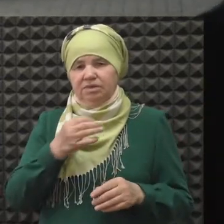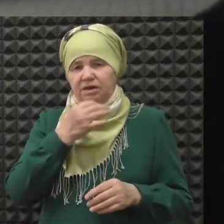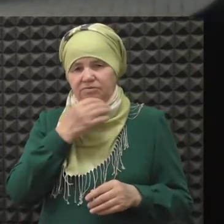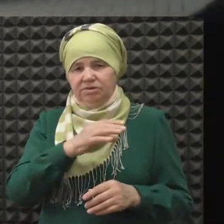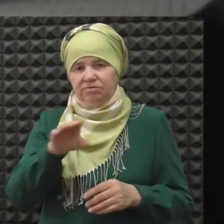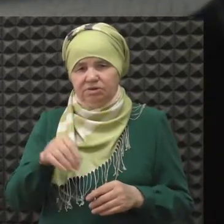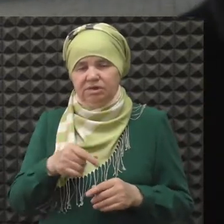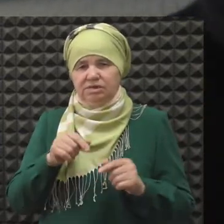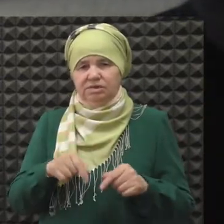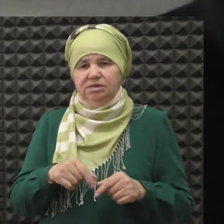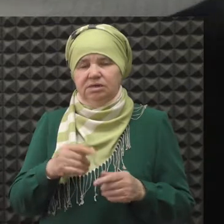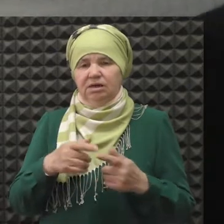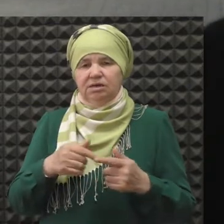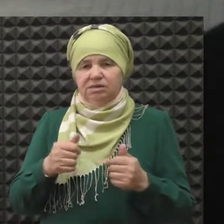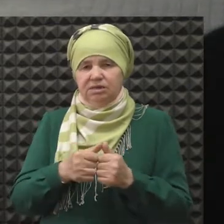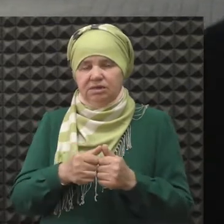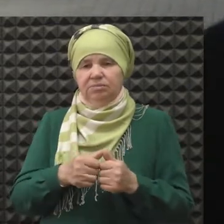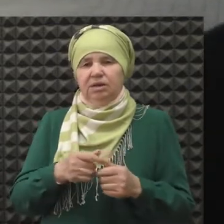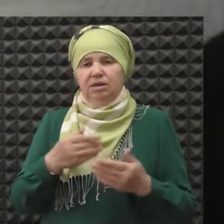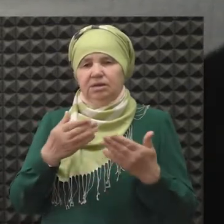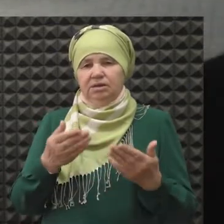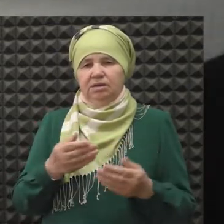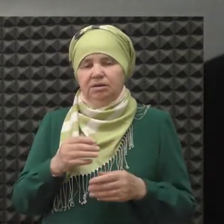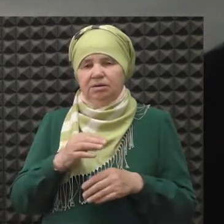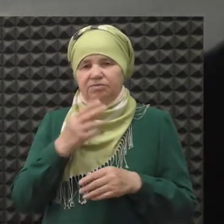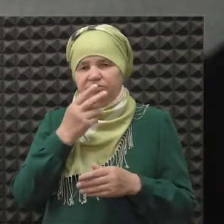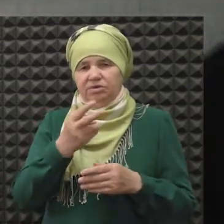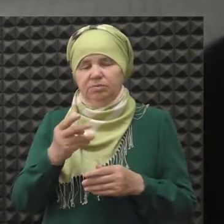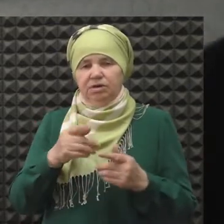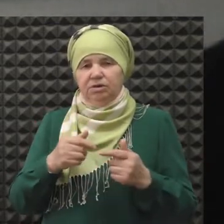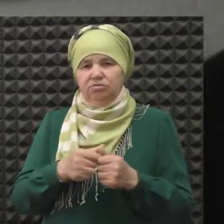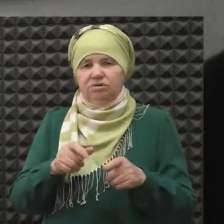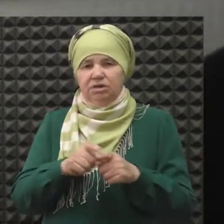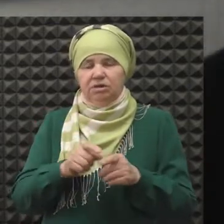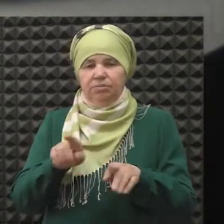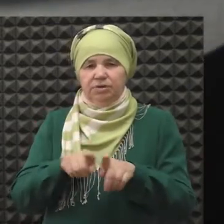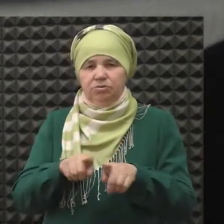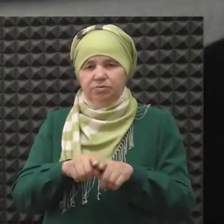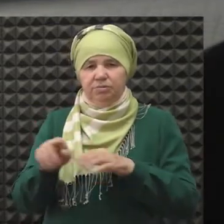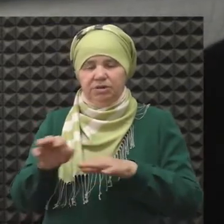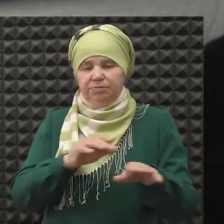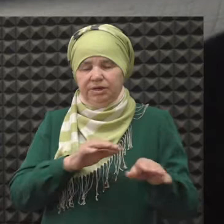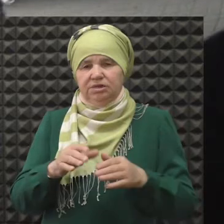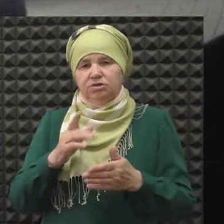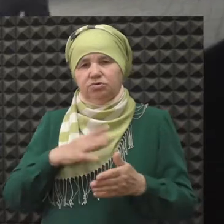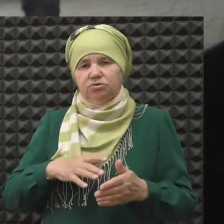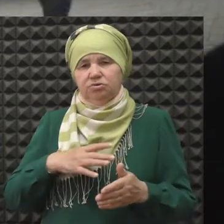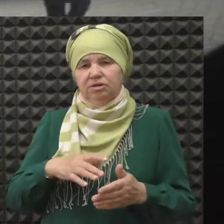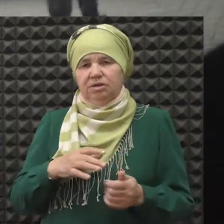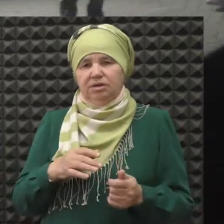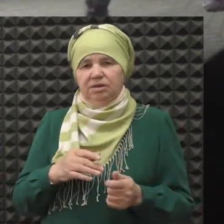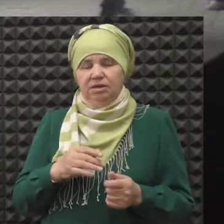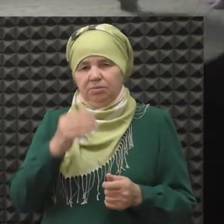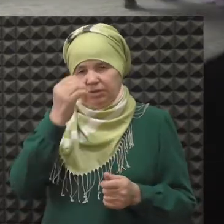нравится. Действительно, организаторам, людям, которые организовывают такие подобные мероприятия, нужно